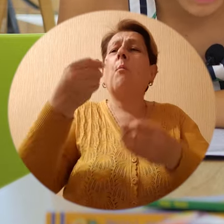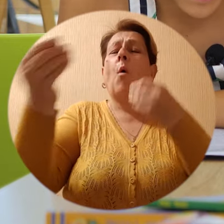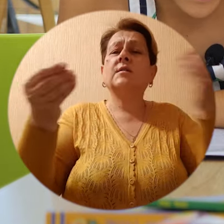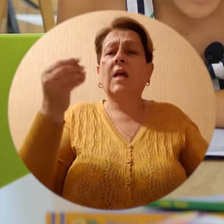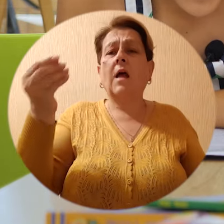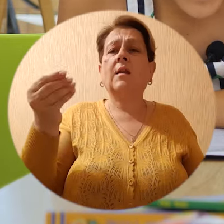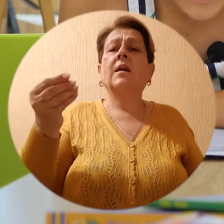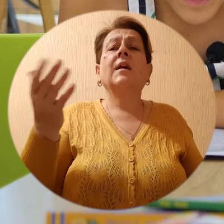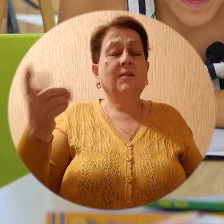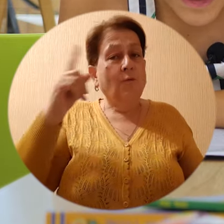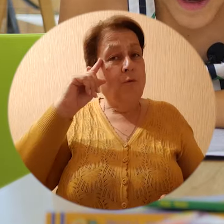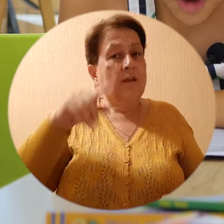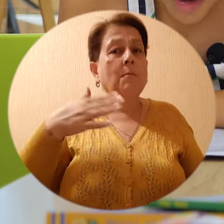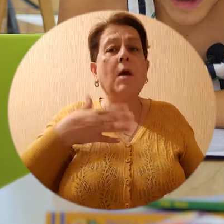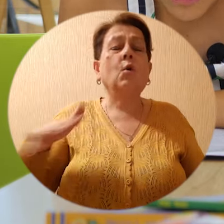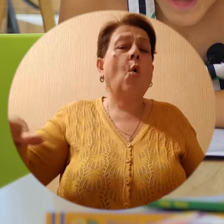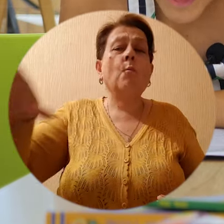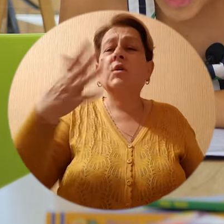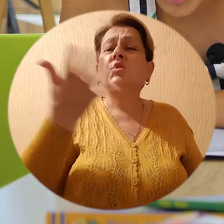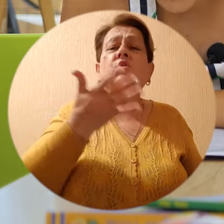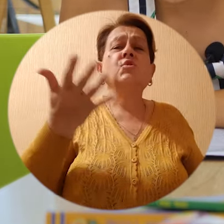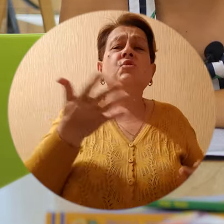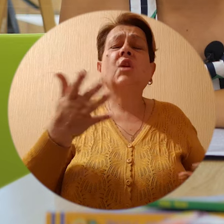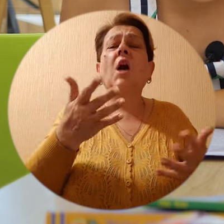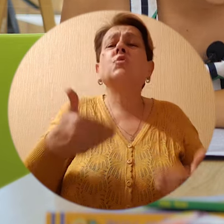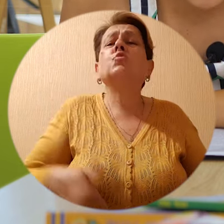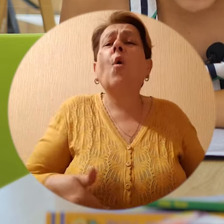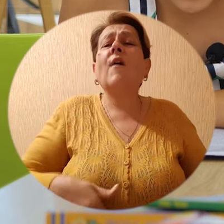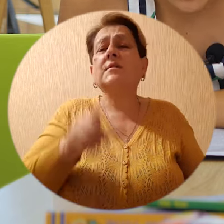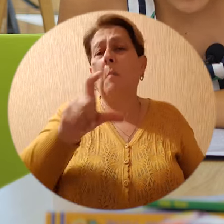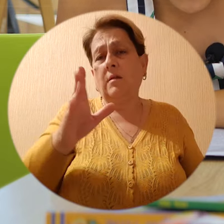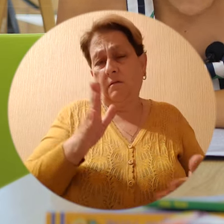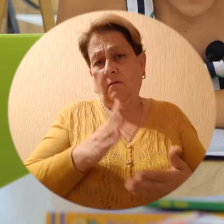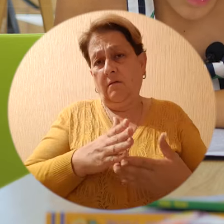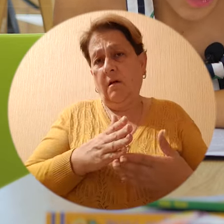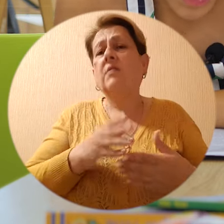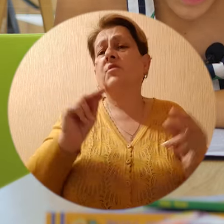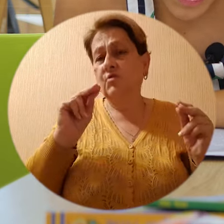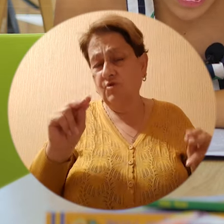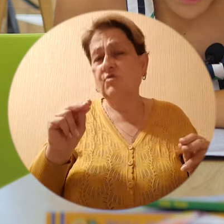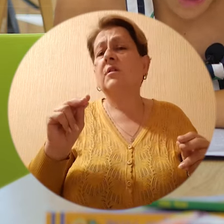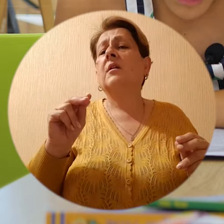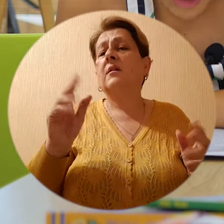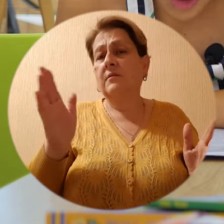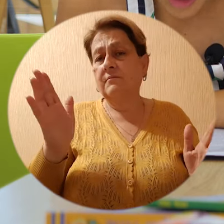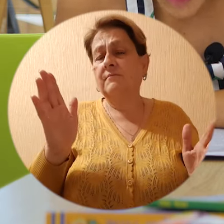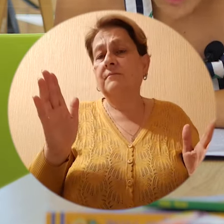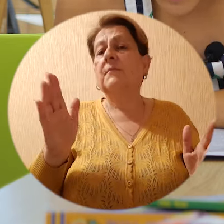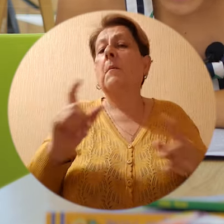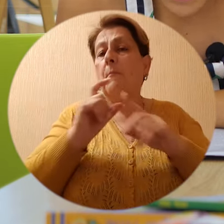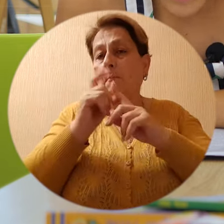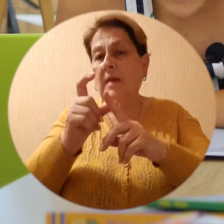փող բաժանել, իսկ գիտես մեր կողմերում դեռ ինչքան սոված մարդիկ կան»։ «Ճիշտ է, ձեր ընդ